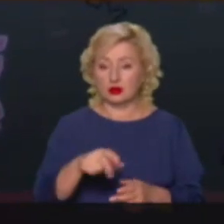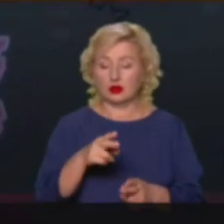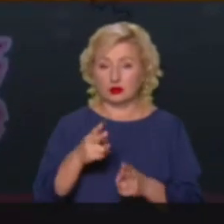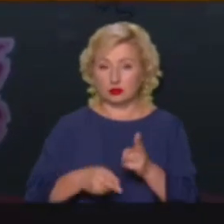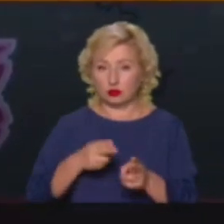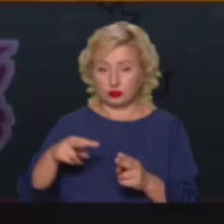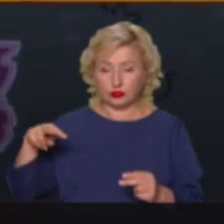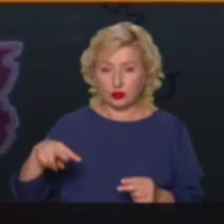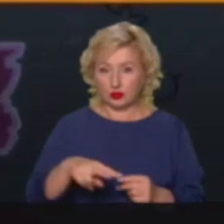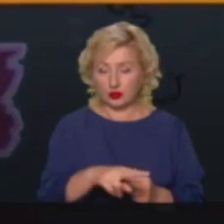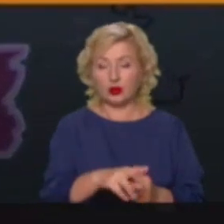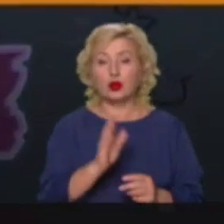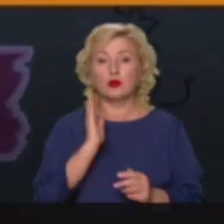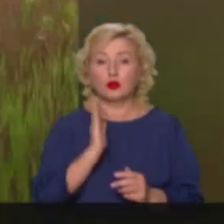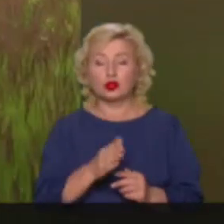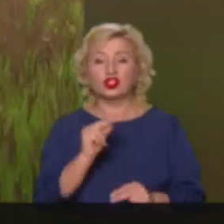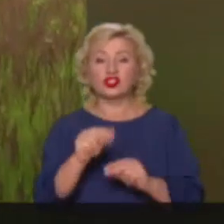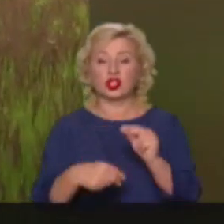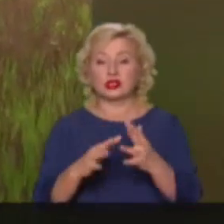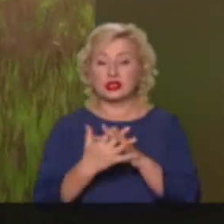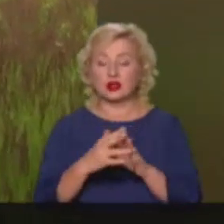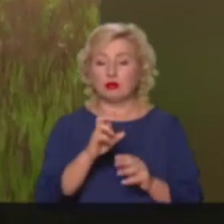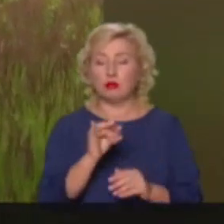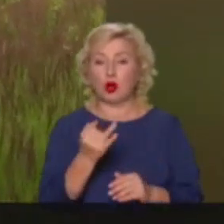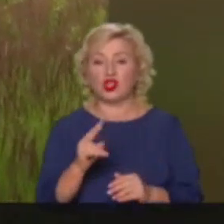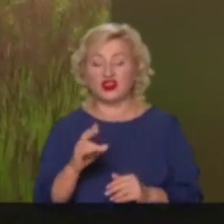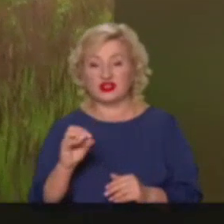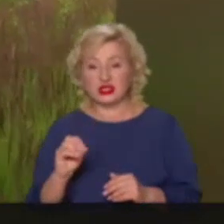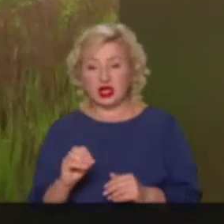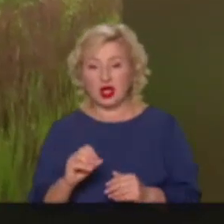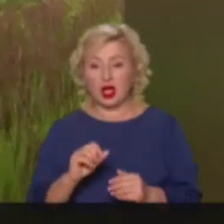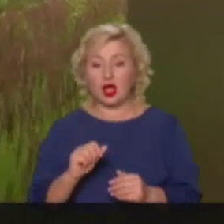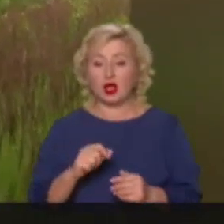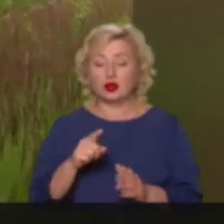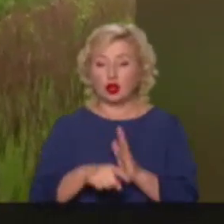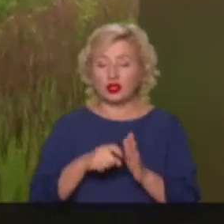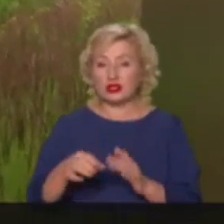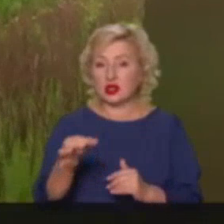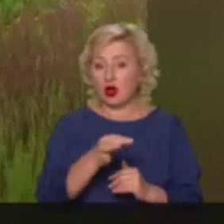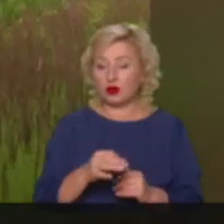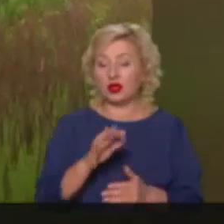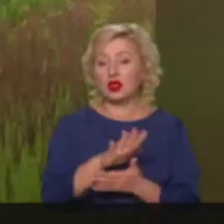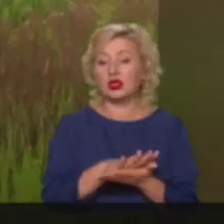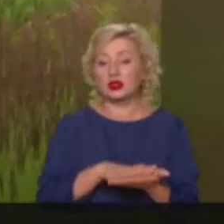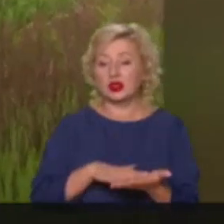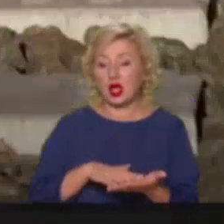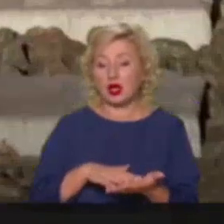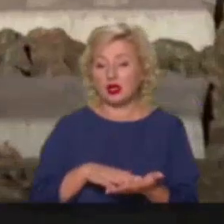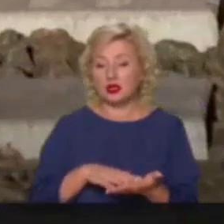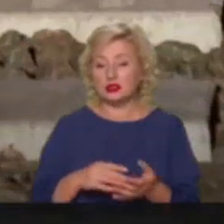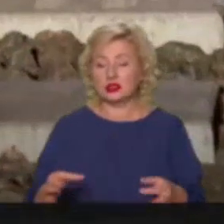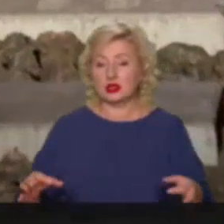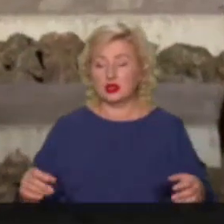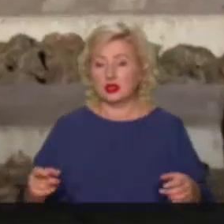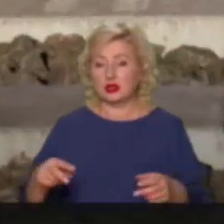яка буде йти через селище Бойківське, це Кальмівський район Донецької області, і далі